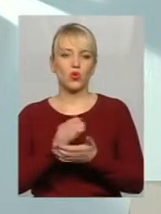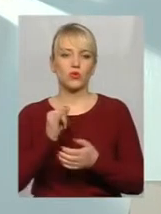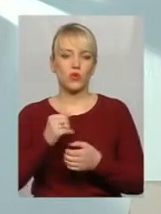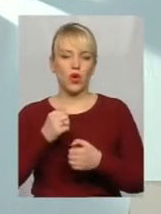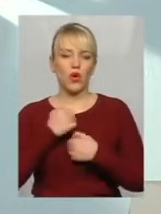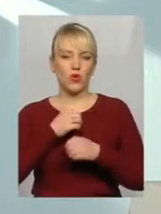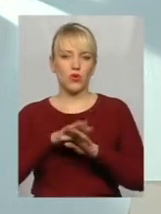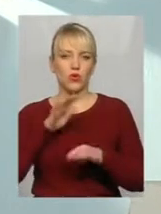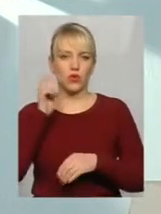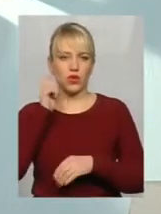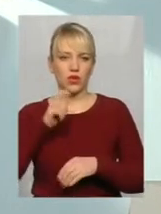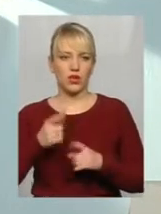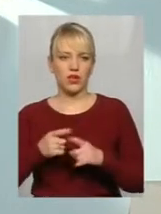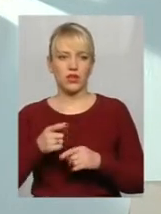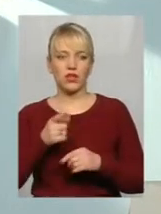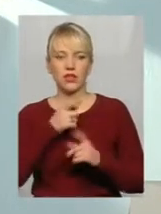Термін служби